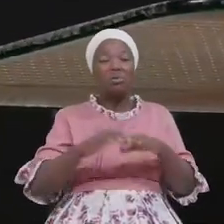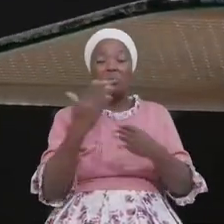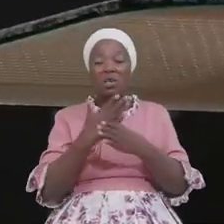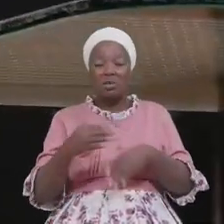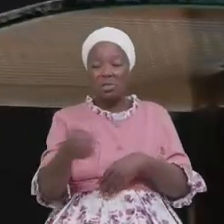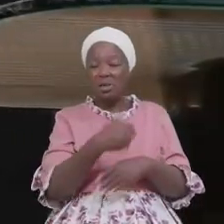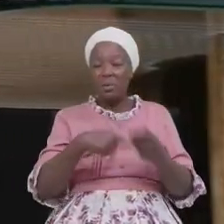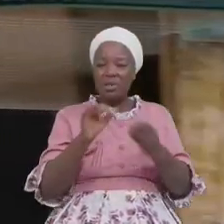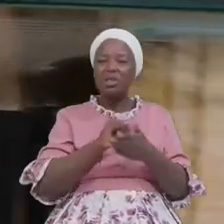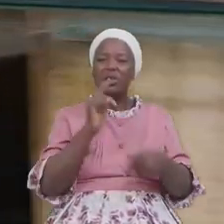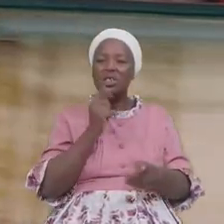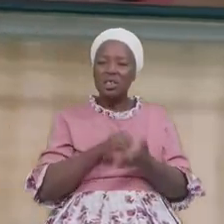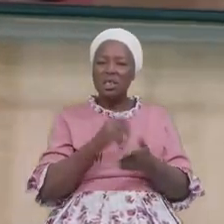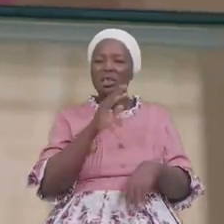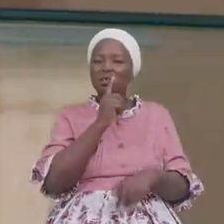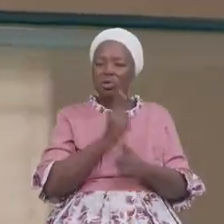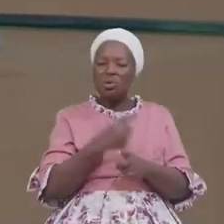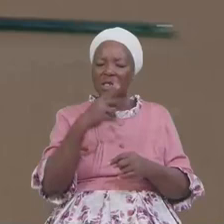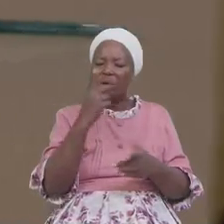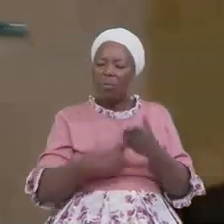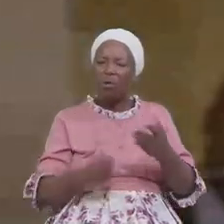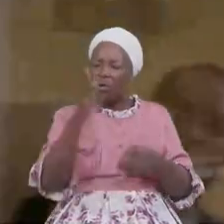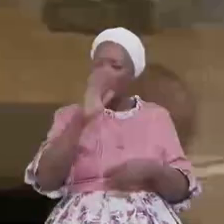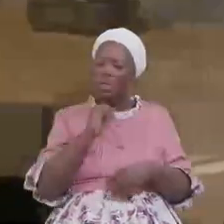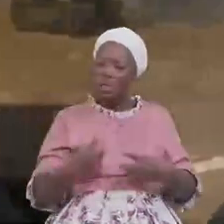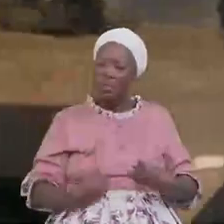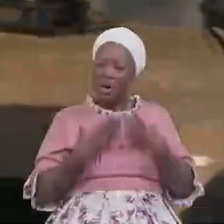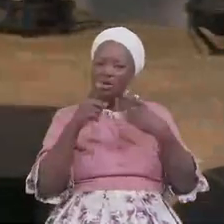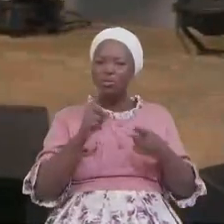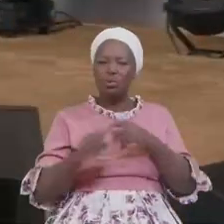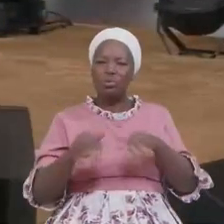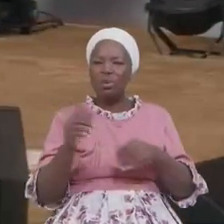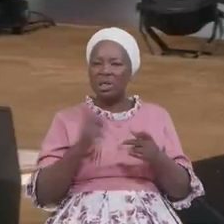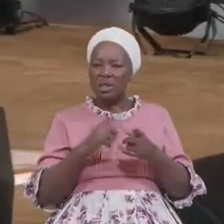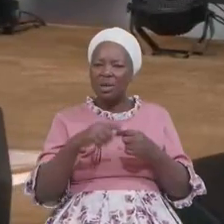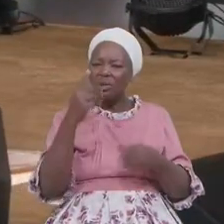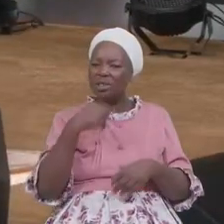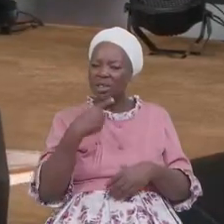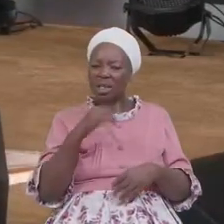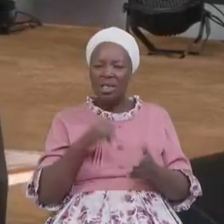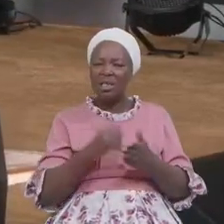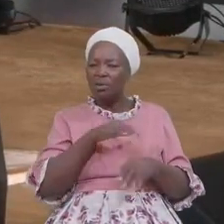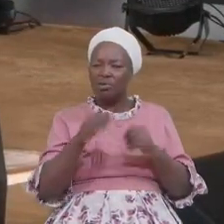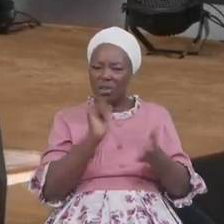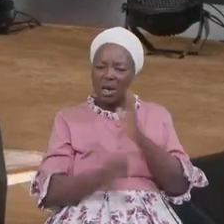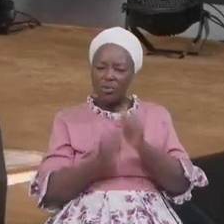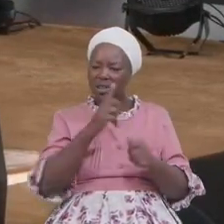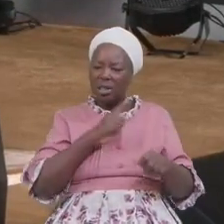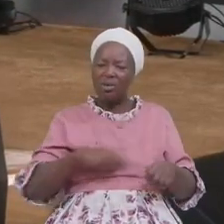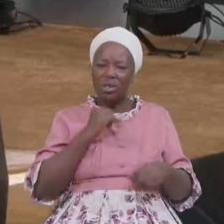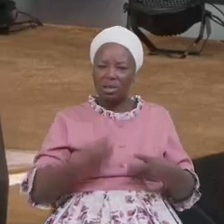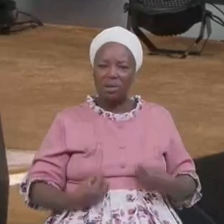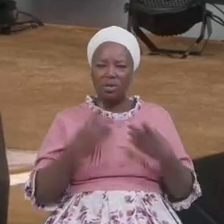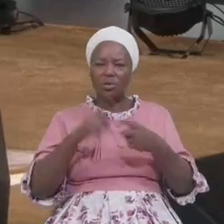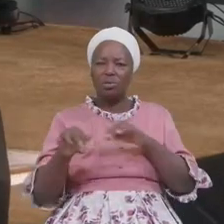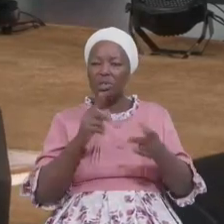Dieu t'inspire à dire. Fais ce que Dieu t'inspire à faire. Et tu auras